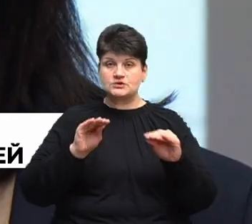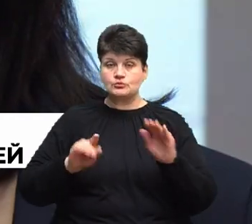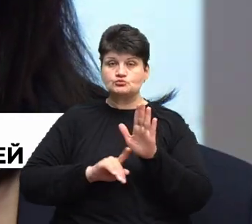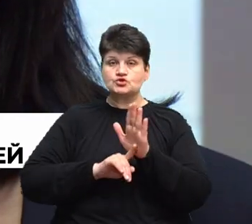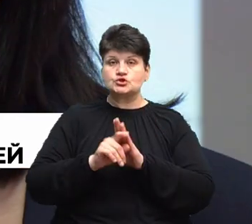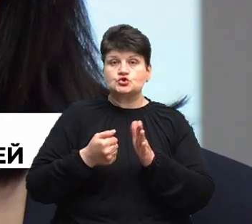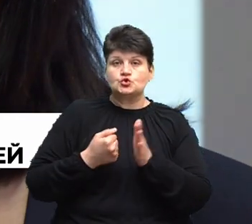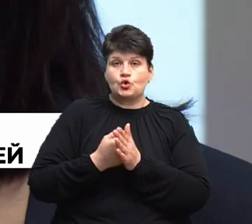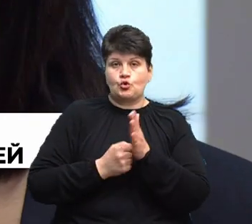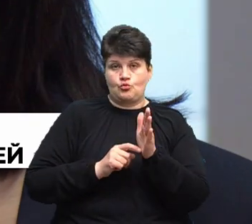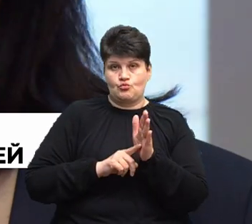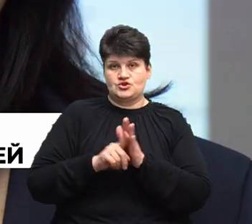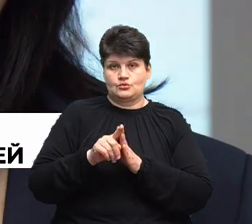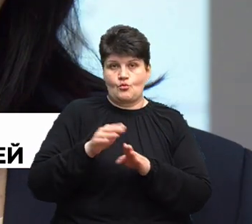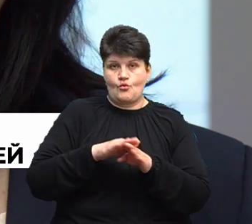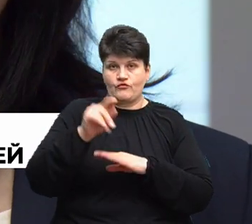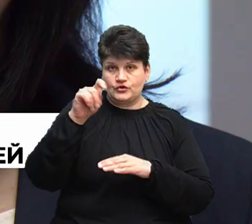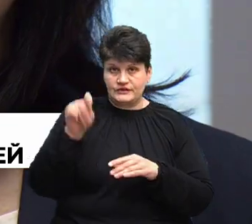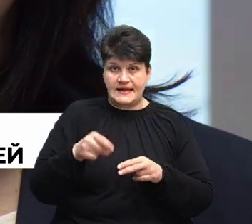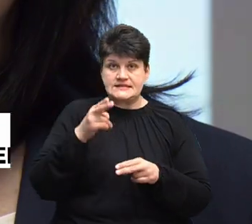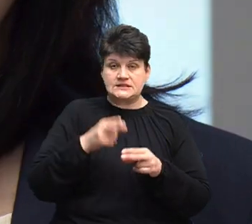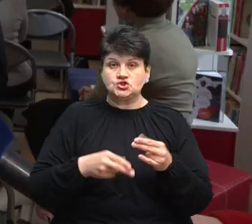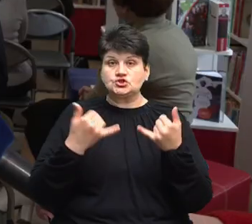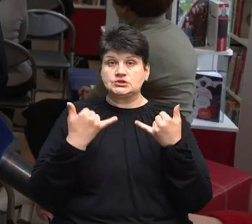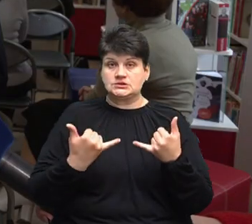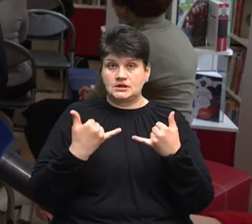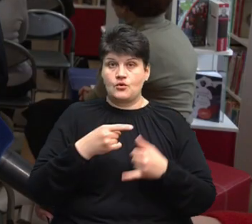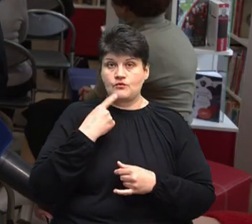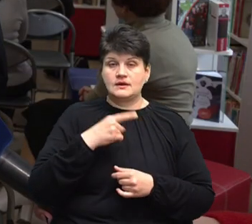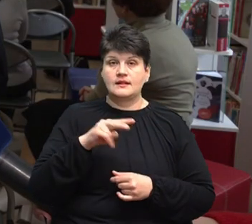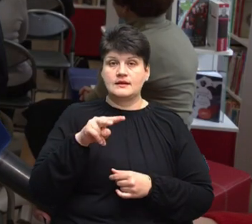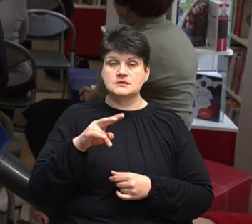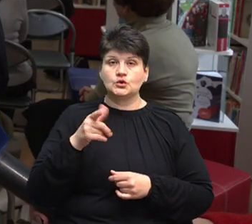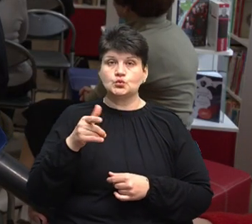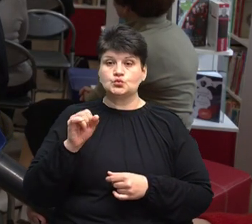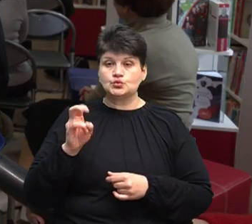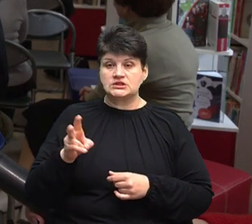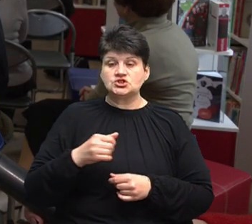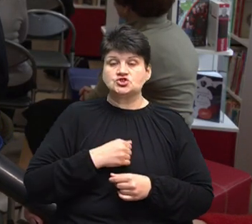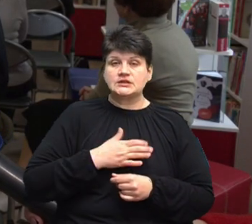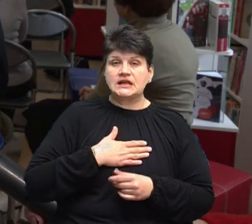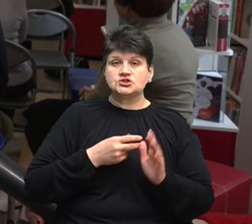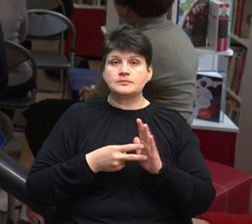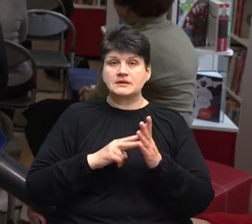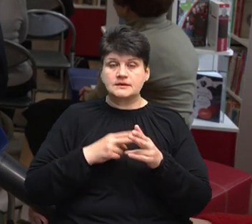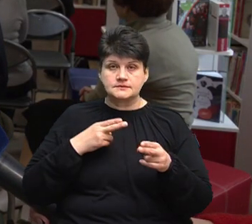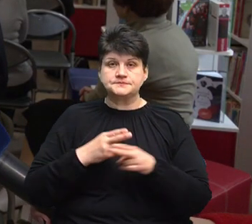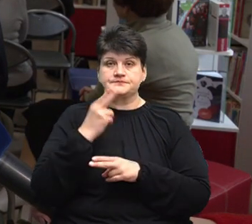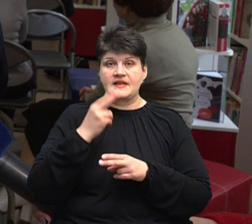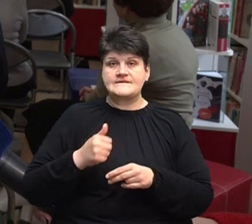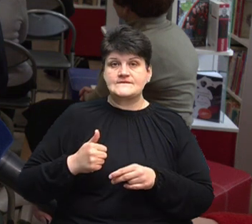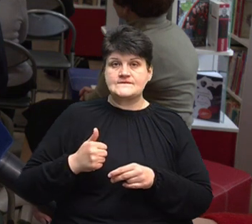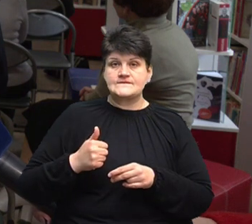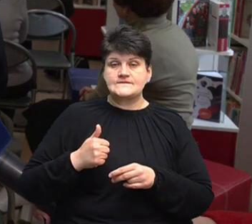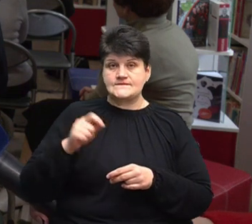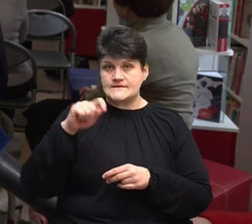повномасштабної війни. Завершити вдалося зараз, каже директорка закладу Леся Гук. Ну, на жаль, нашим планам завадив військовий стан в країні, але